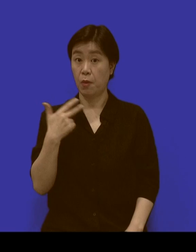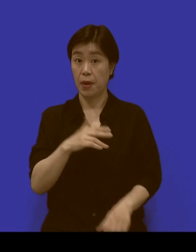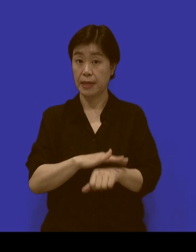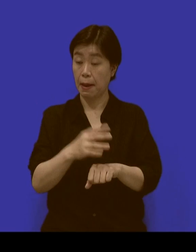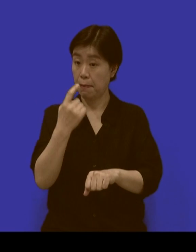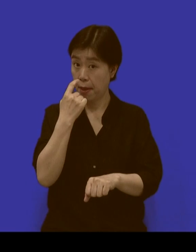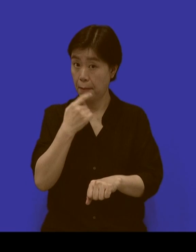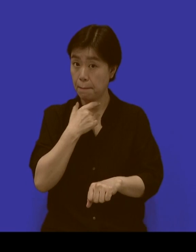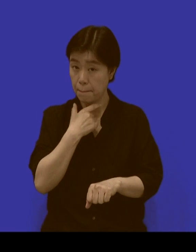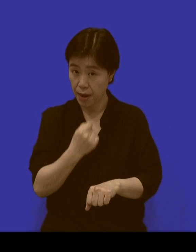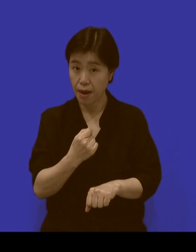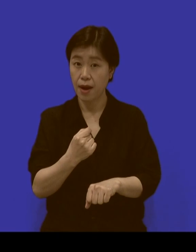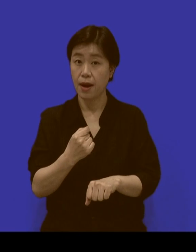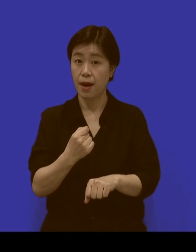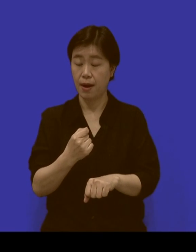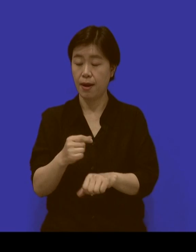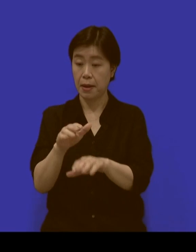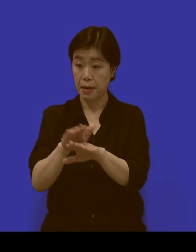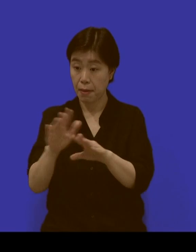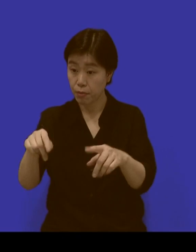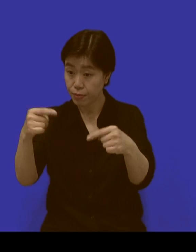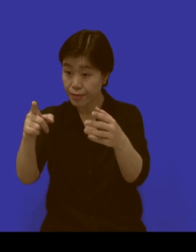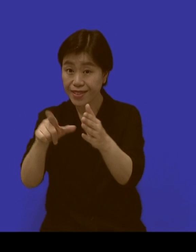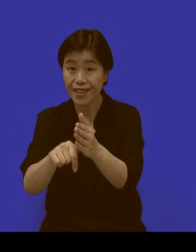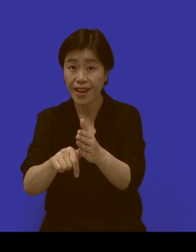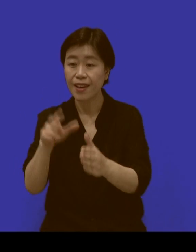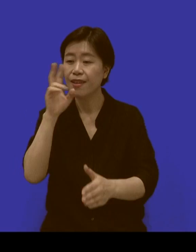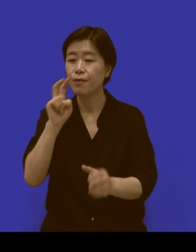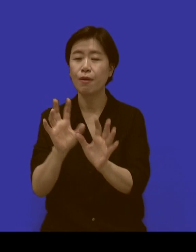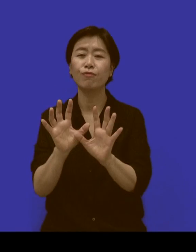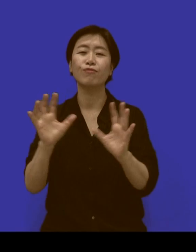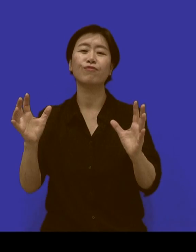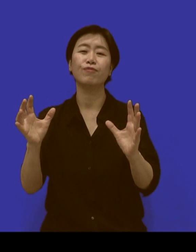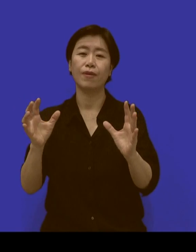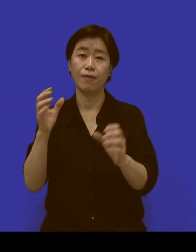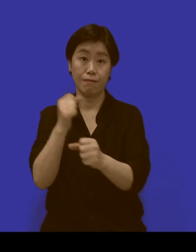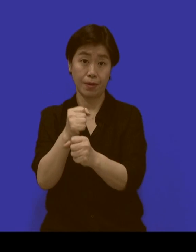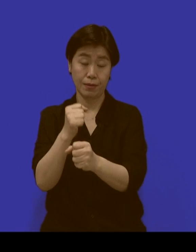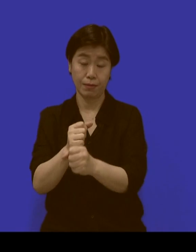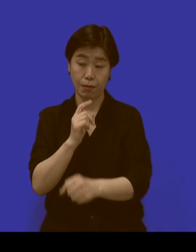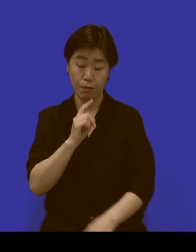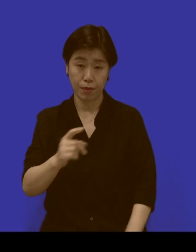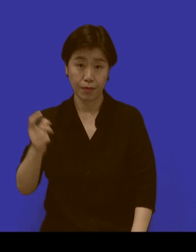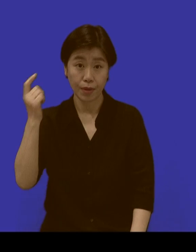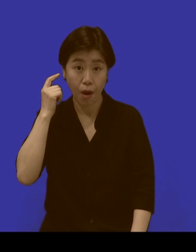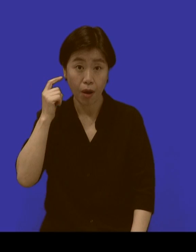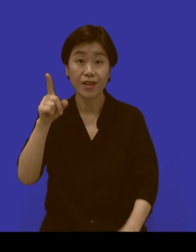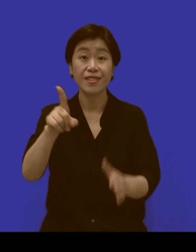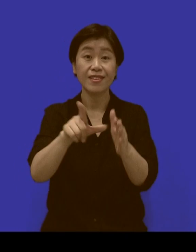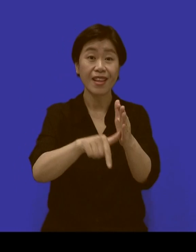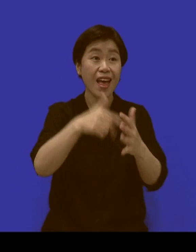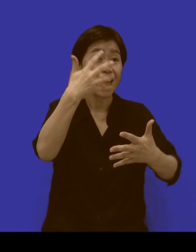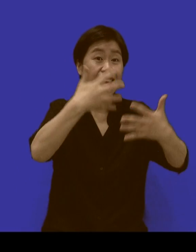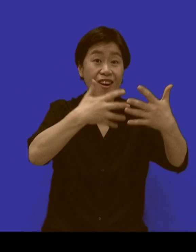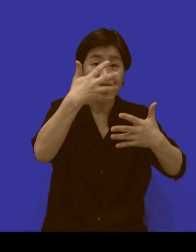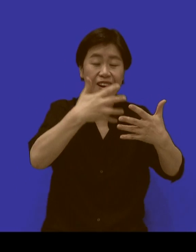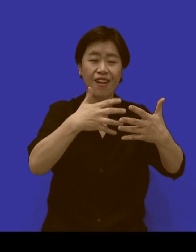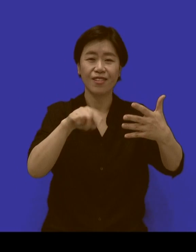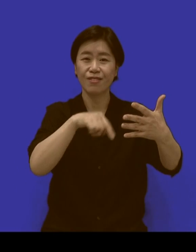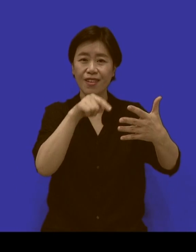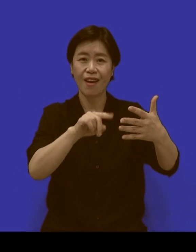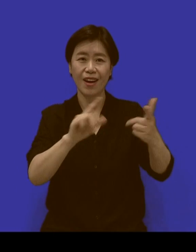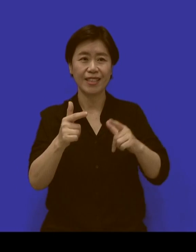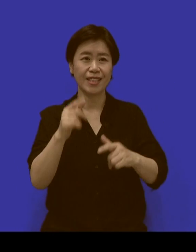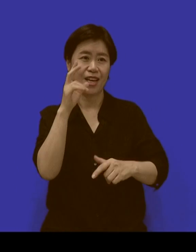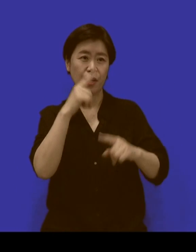그 콰이어, 영어 예배 안에 콰이어를 만든대요. 근데 네네. 또 그때 이제 그 시스터 액트 영화가 나와서 뭐 오 네네. 해피데이 노래하고